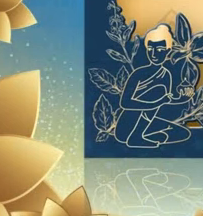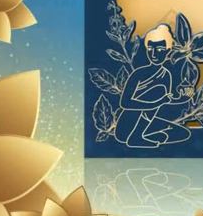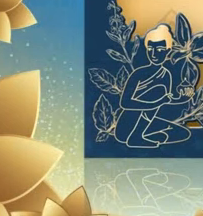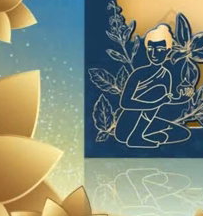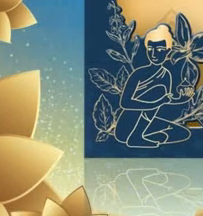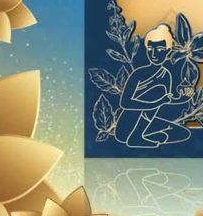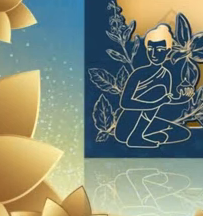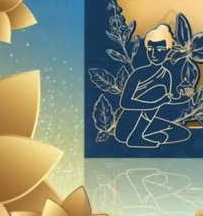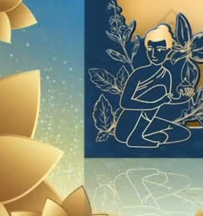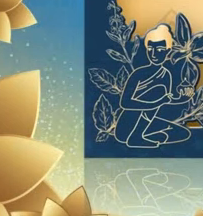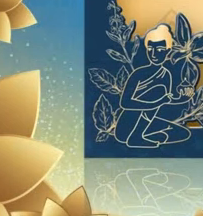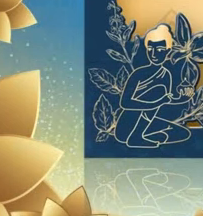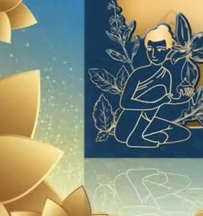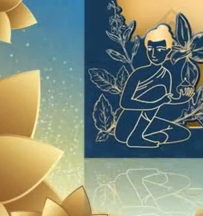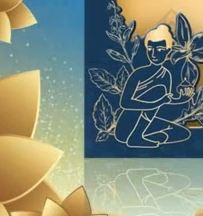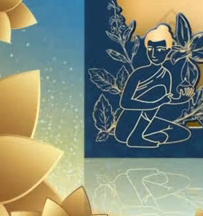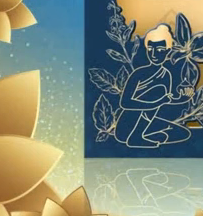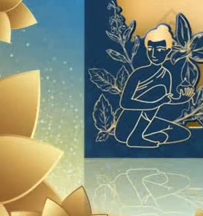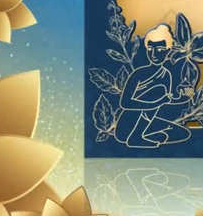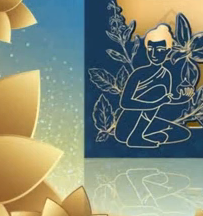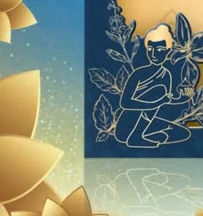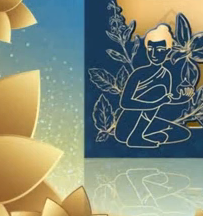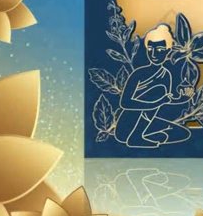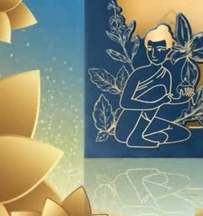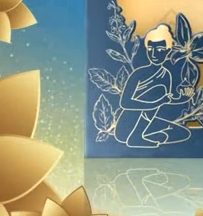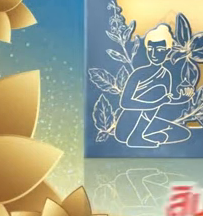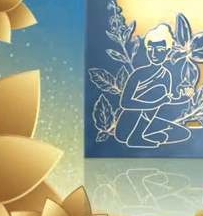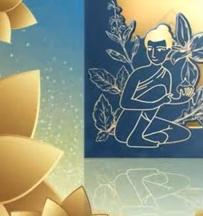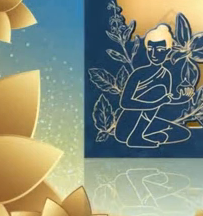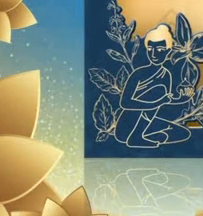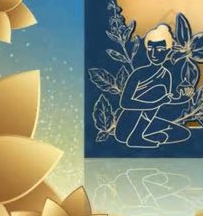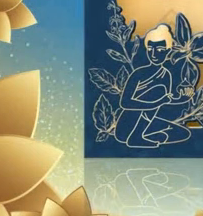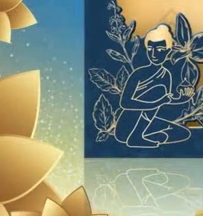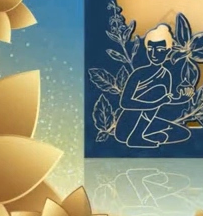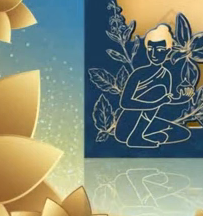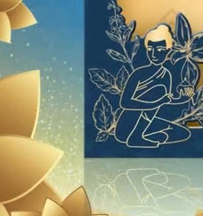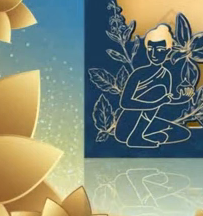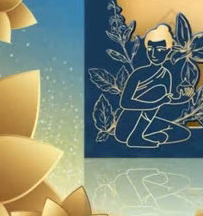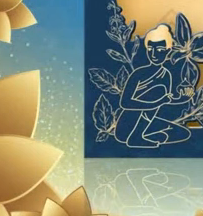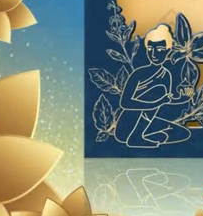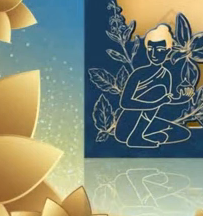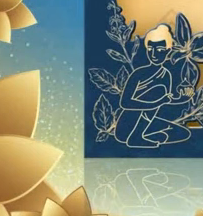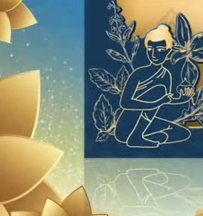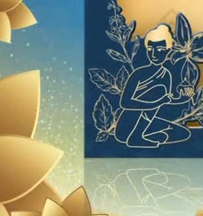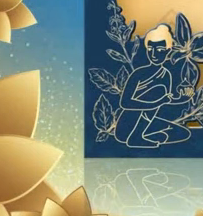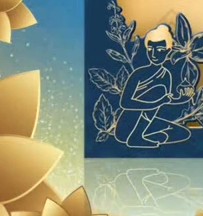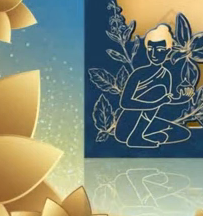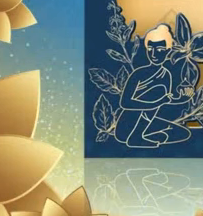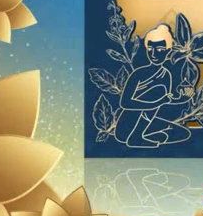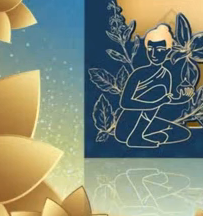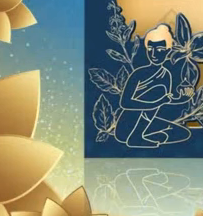ค่999บาทเท่านั้นพร้อมส่งฟรีทั่วประเทศสินค้ามีจำนวนจำกัดหมดแล้วหมดเลยโทรด่วนตอนนี้